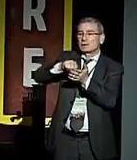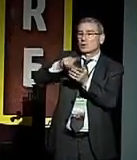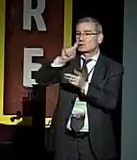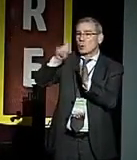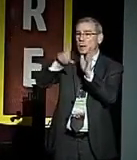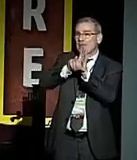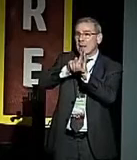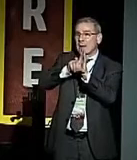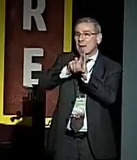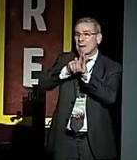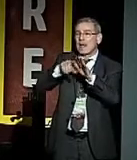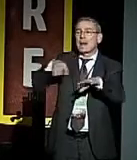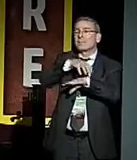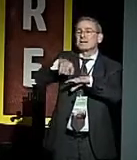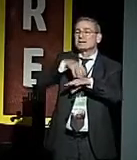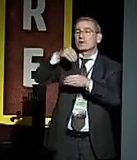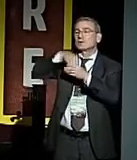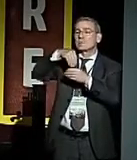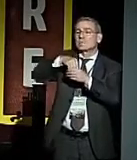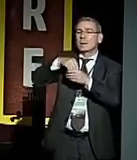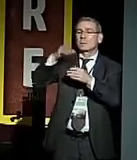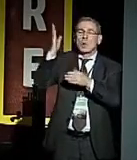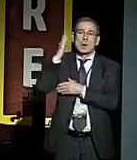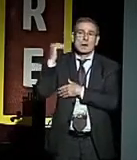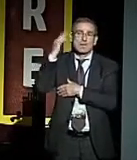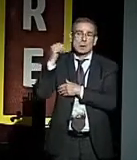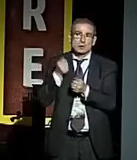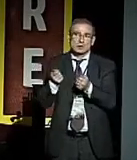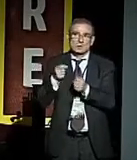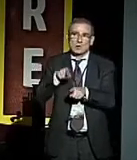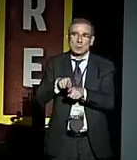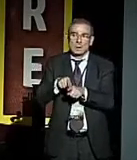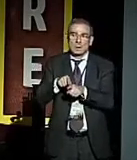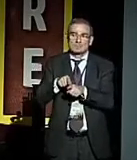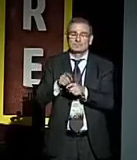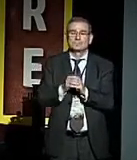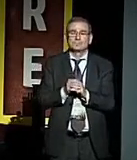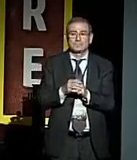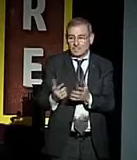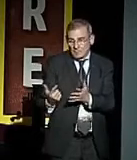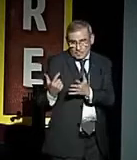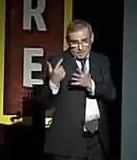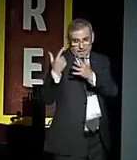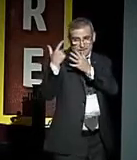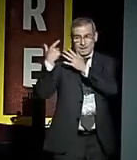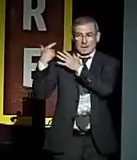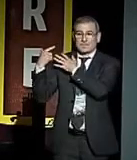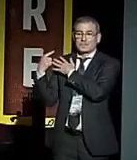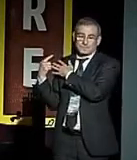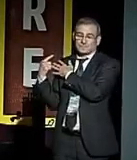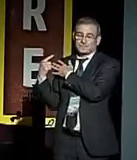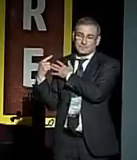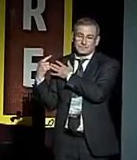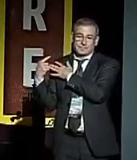dal Ministero dell'Interno libico. È notizia dell'altra settimana che ci sono appunto anche lì